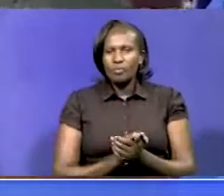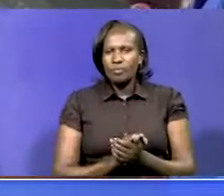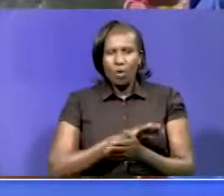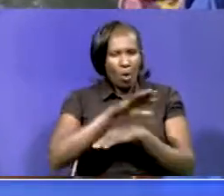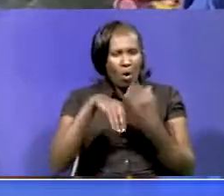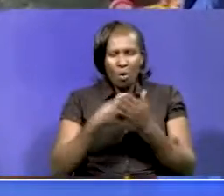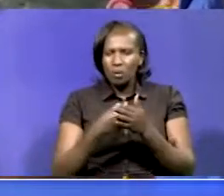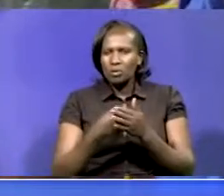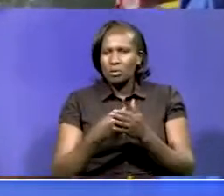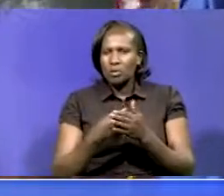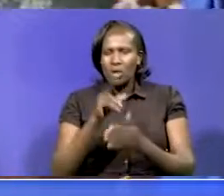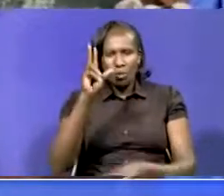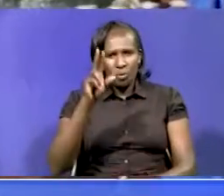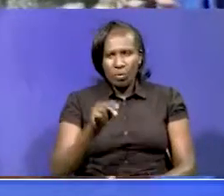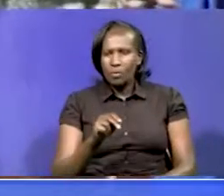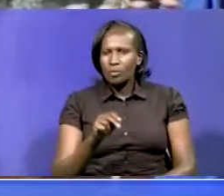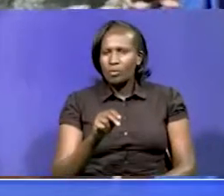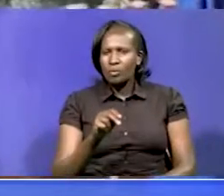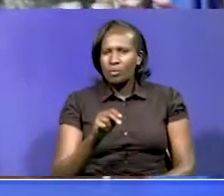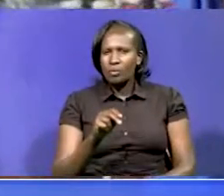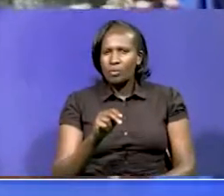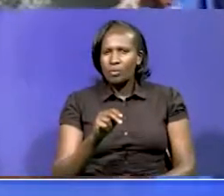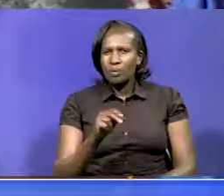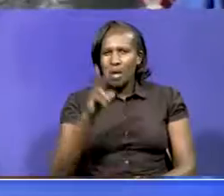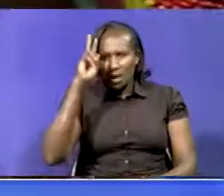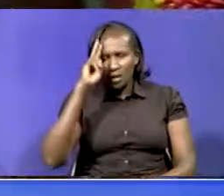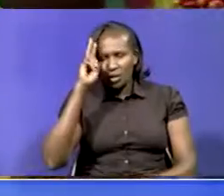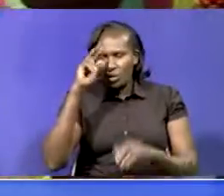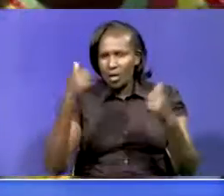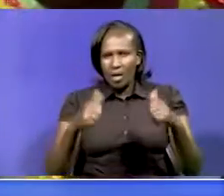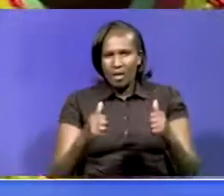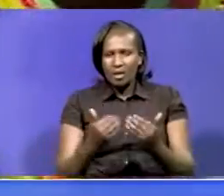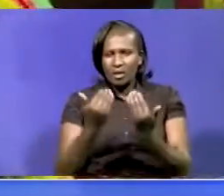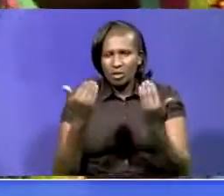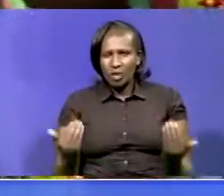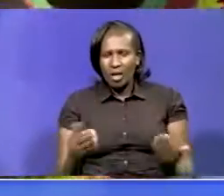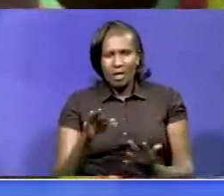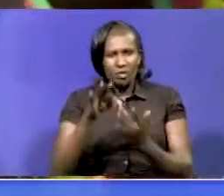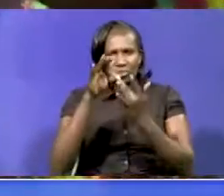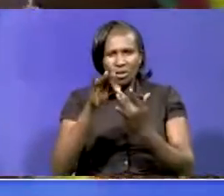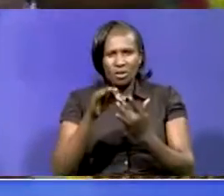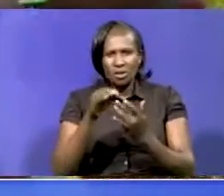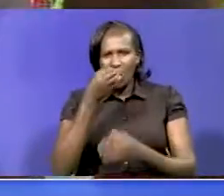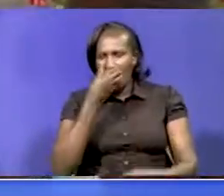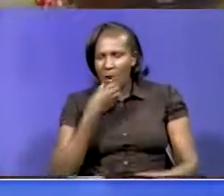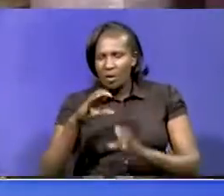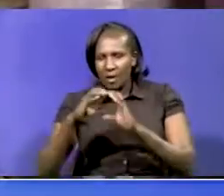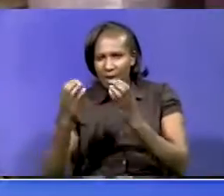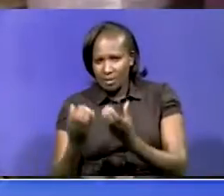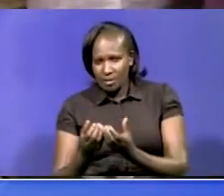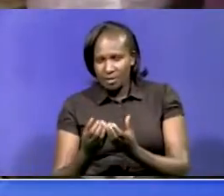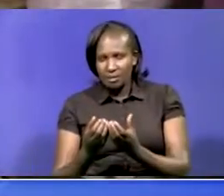zote. Hakuna sababu yoyote mtoto especially wa nursery school kutokuwa